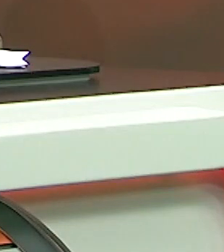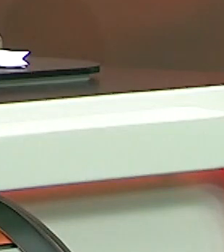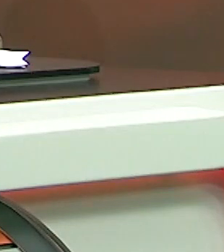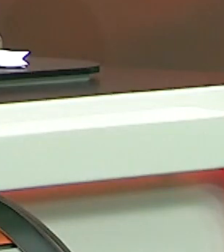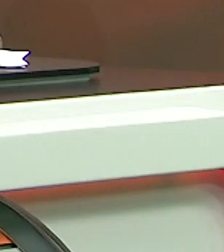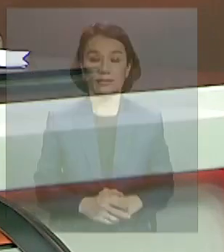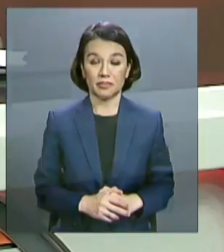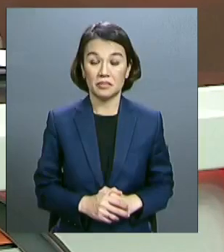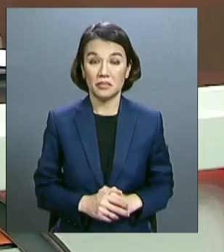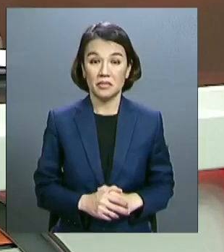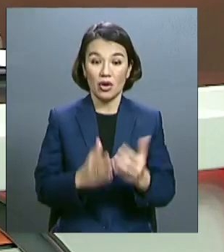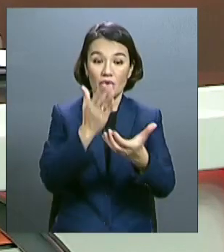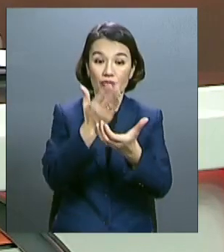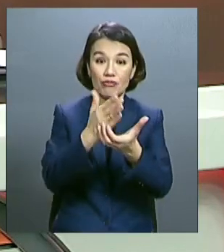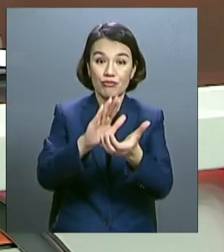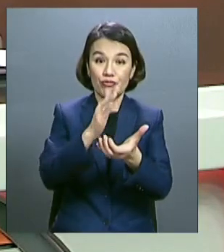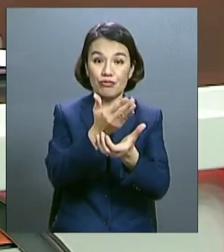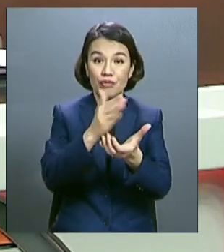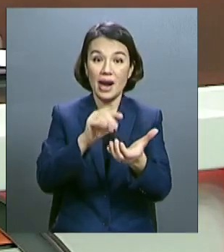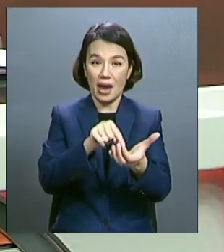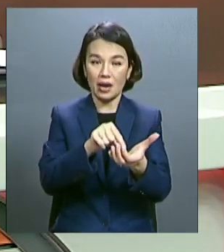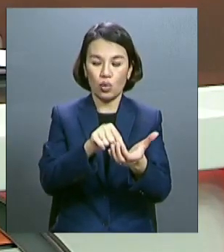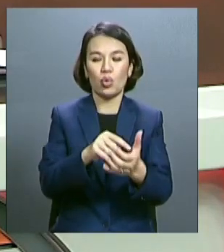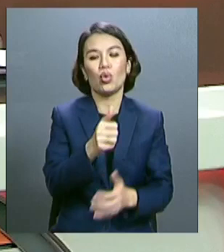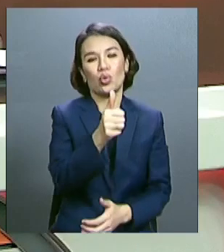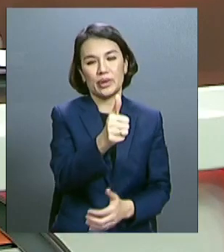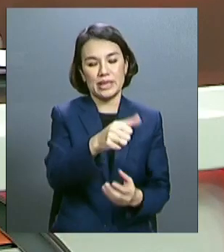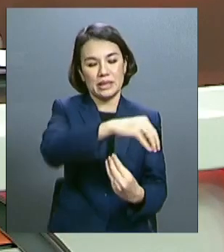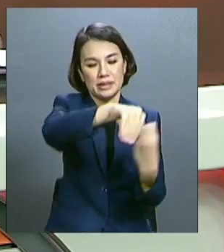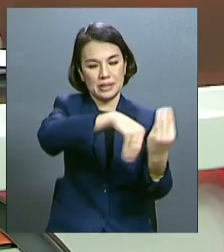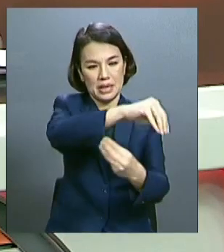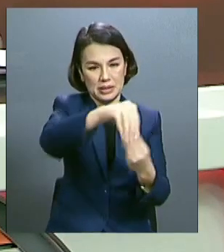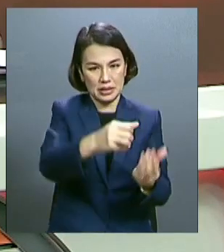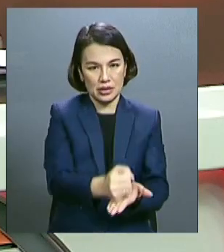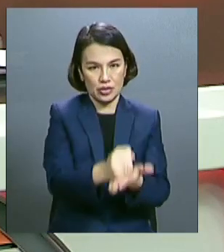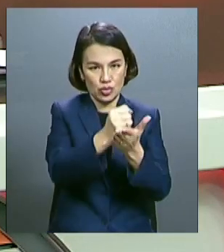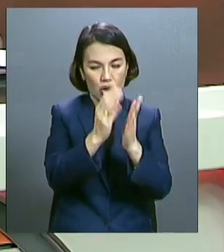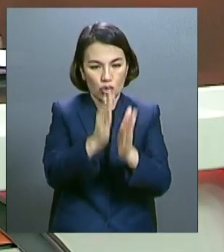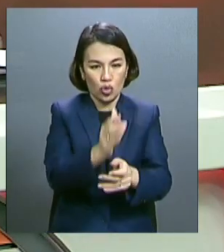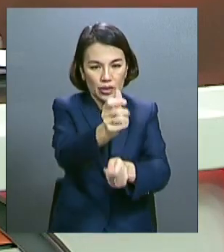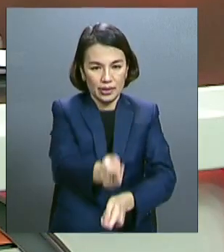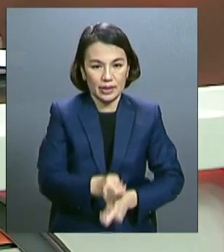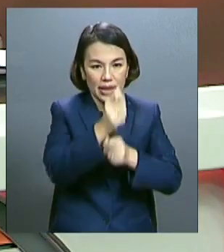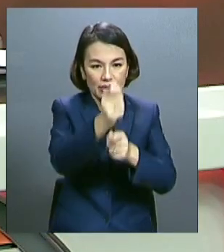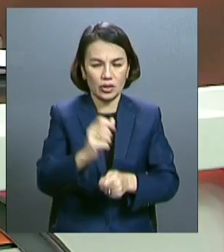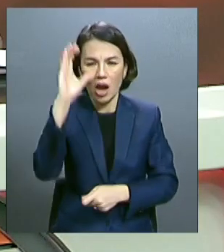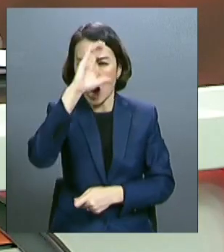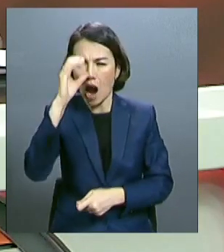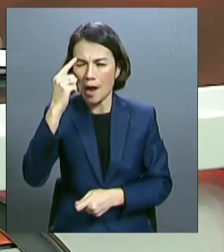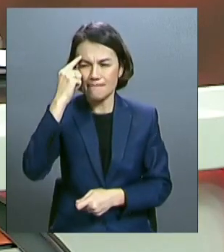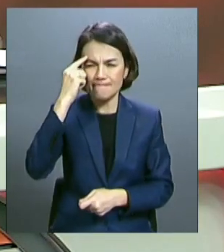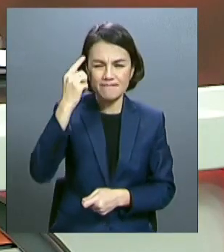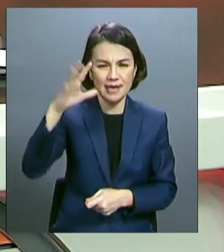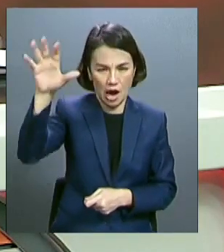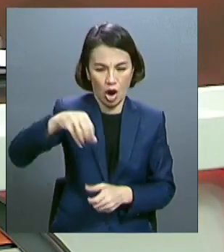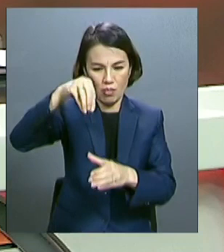ฝรั่งกิมจูแบบอินทรีย์เป็นพืชเศรษฐกิจอีกอย่างหนึ่งนะครับที่น่าสนใจสำหรับเกษตรกรที่กำลังมองหาพืชเศรษฐกิจนะครับในการปลูกเ